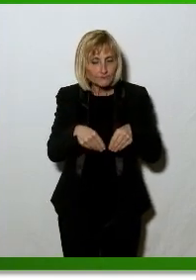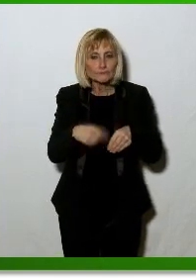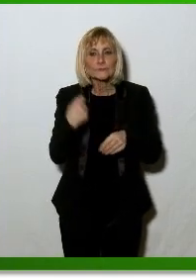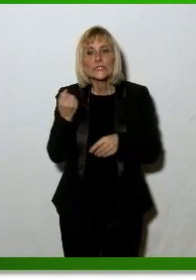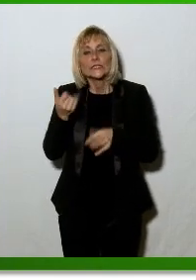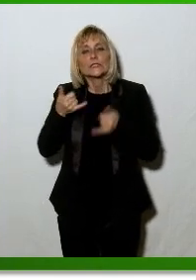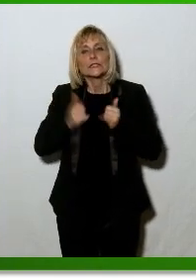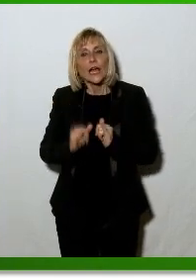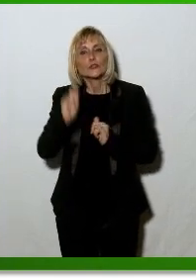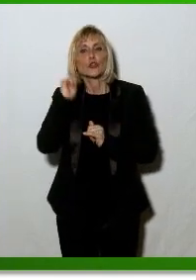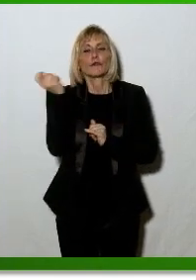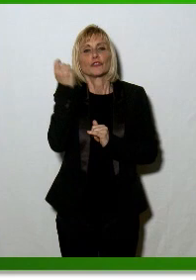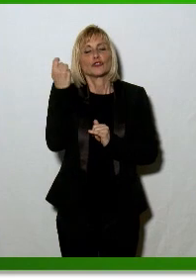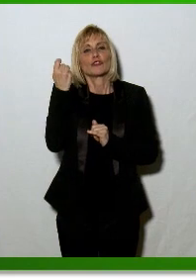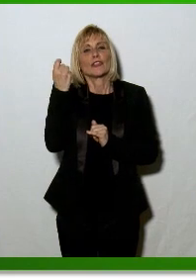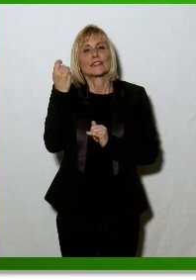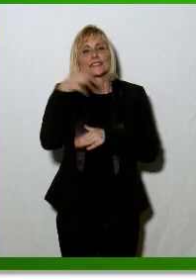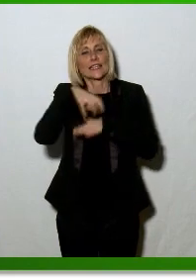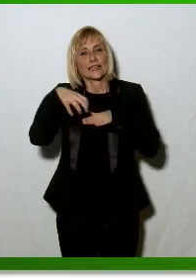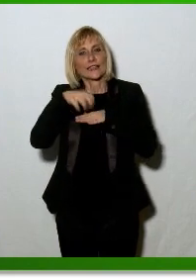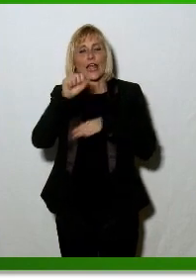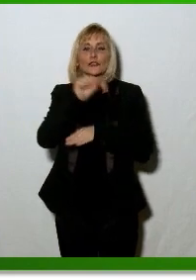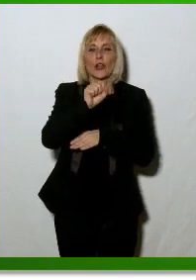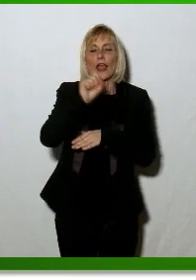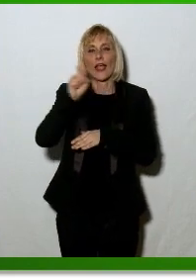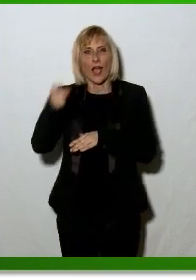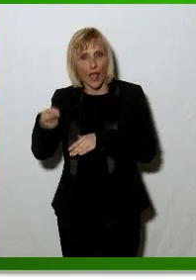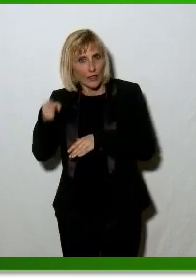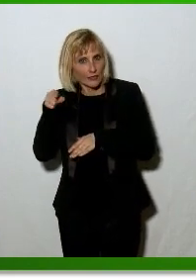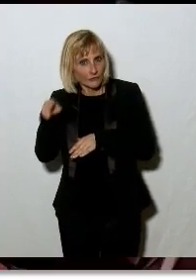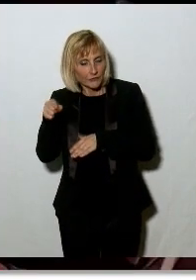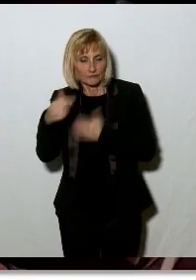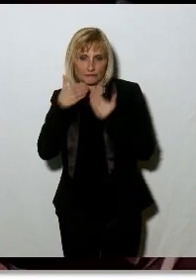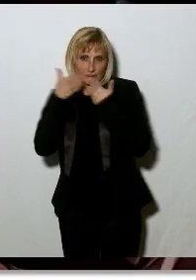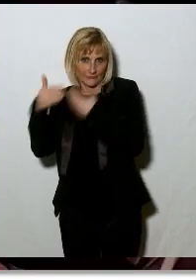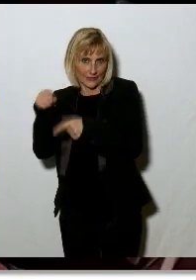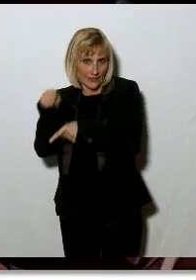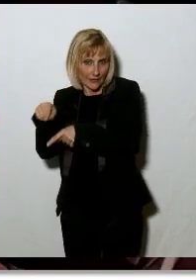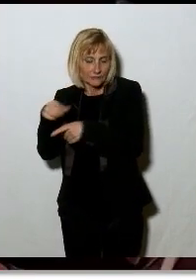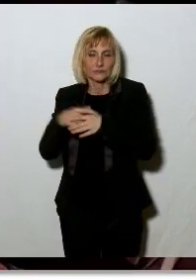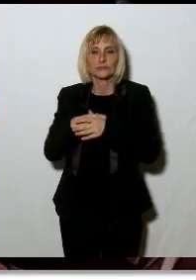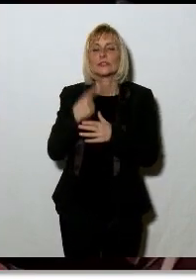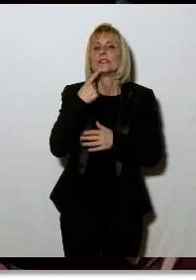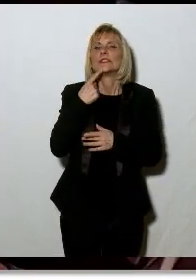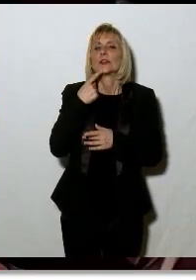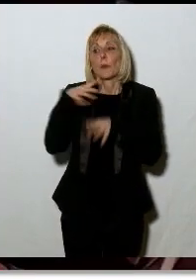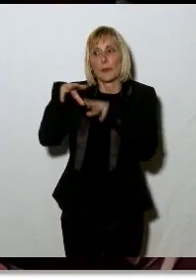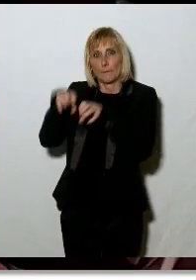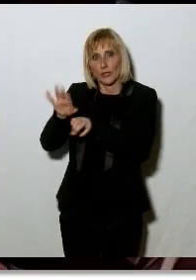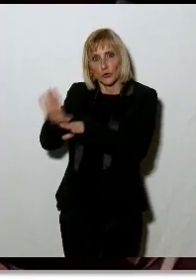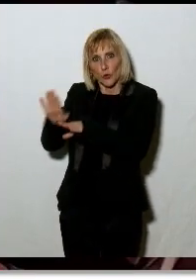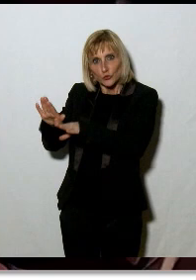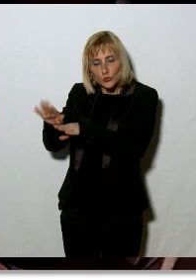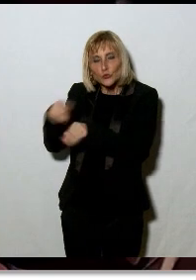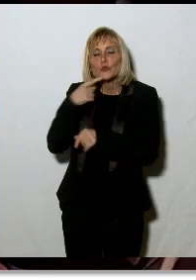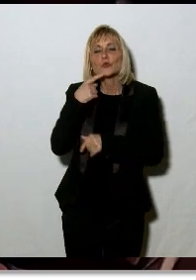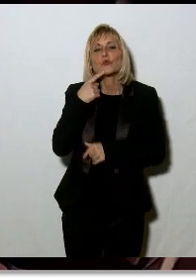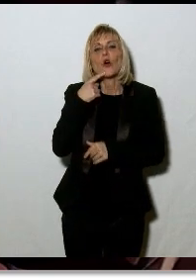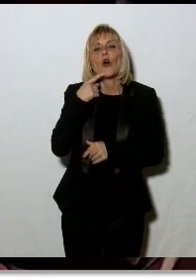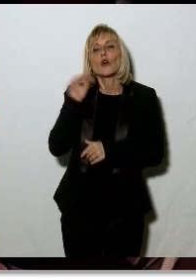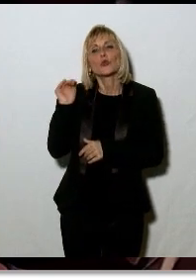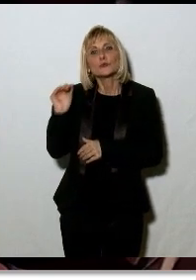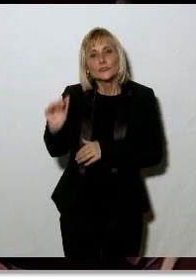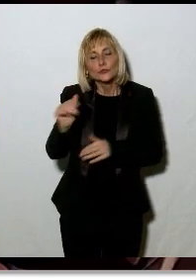vicesegretario Antonella Galdi a cui siamo grati anche per questo come per tutto il suo impegno quotidiano